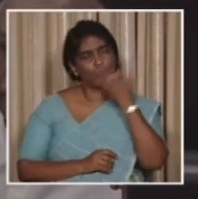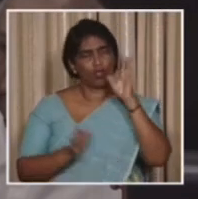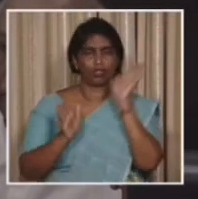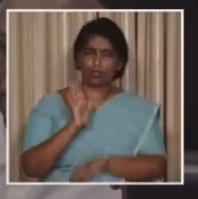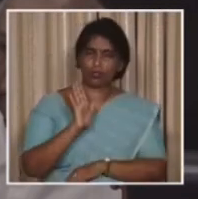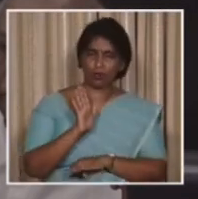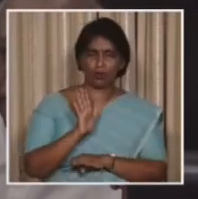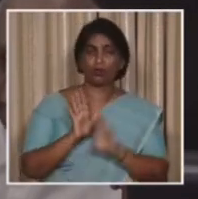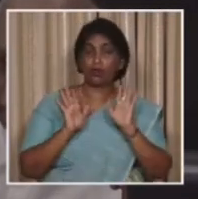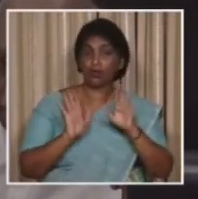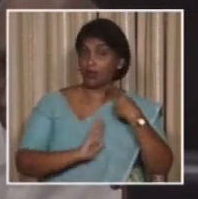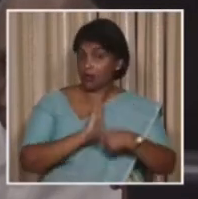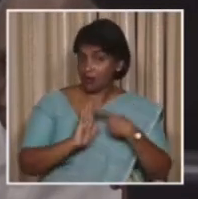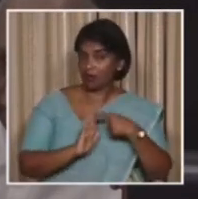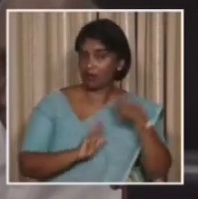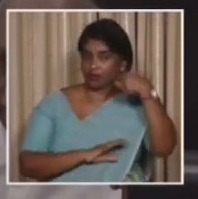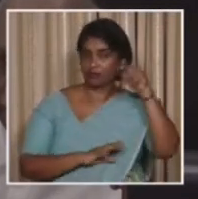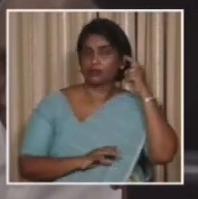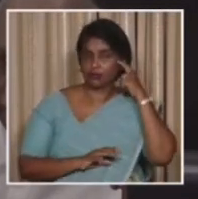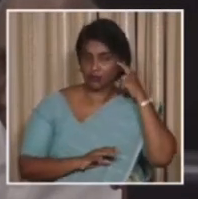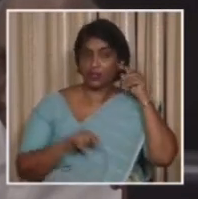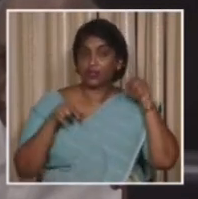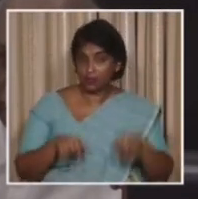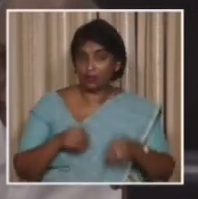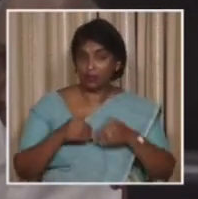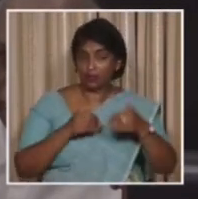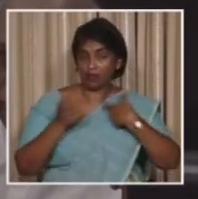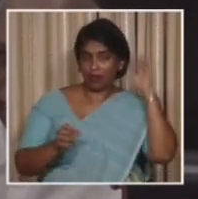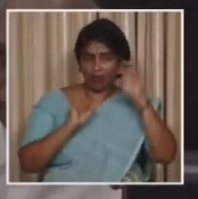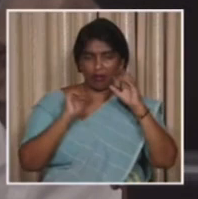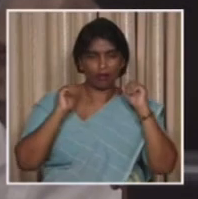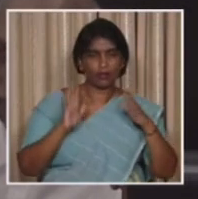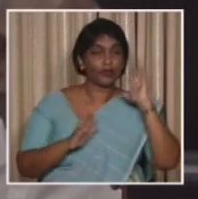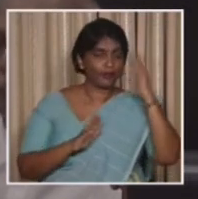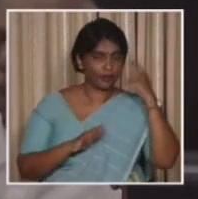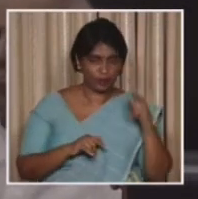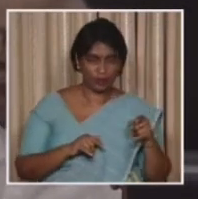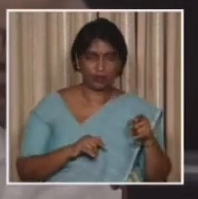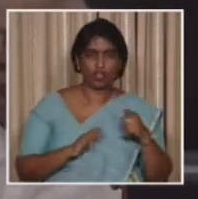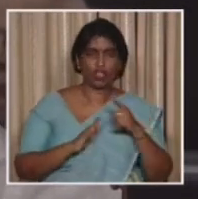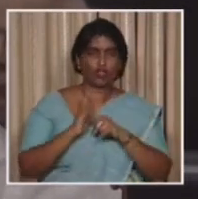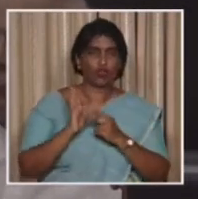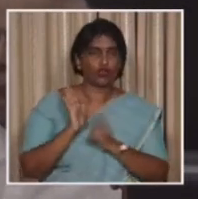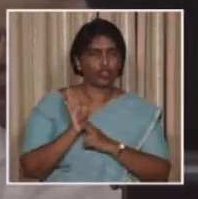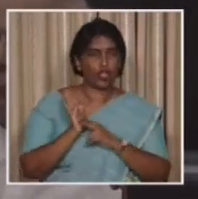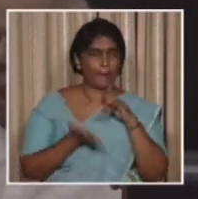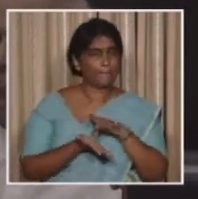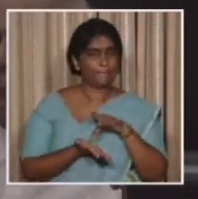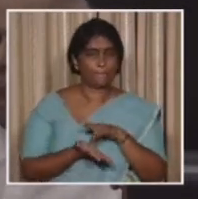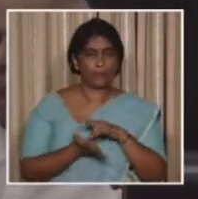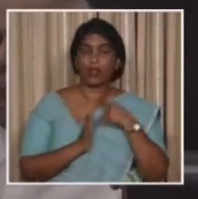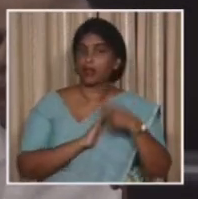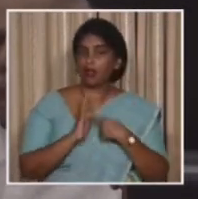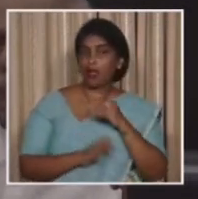ප්‍රතික්ෂේප කරන්න. ඒත් රට තමයි ඒක තීන්දුව කරන්නේ. දැන් මේ ටික එන නිසා දැන් විශේෂයෙන්ම ජූනි මාසේ මැද වෙනකොට